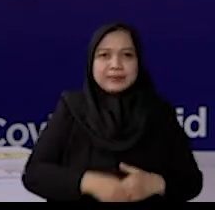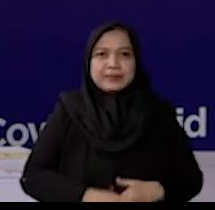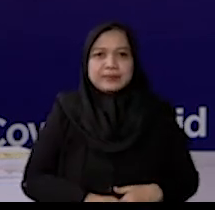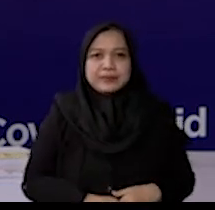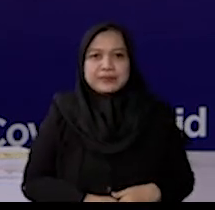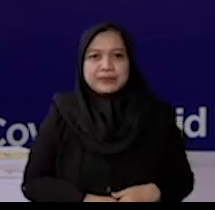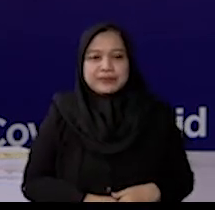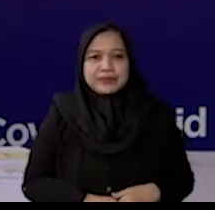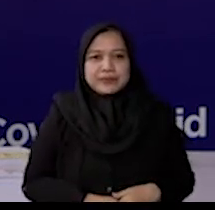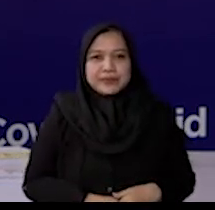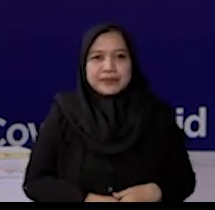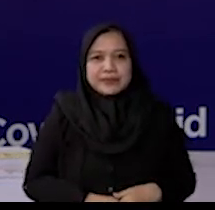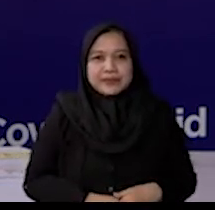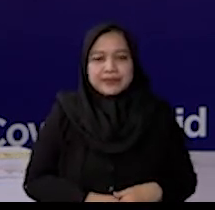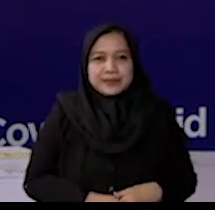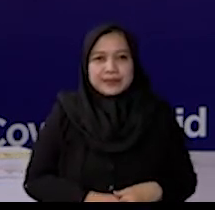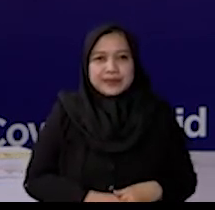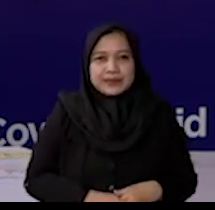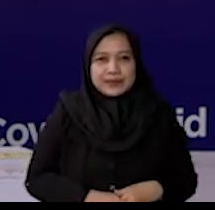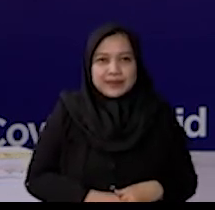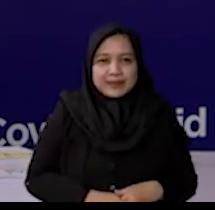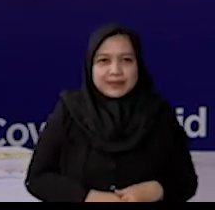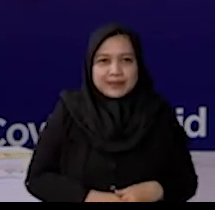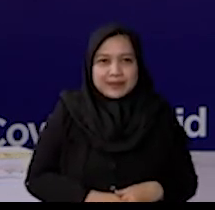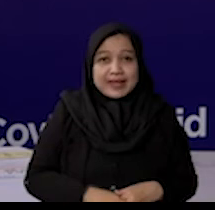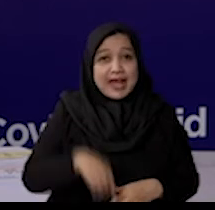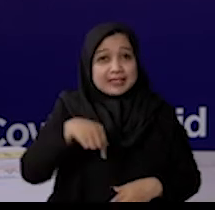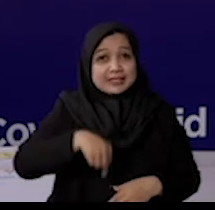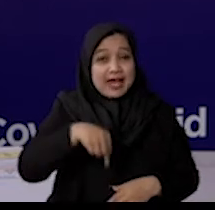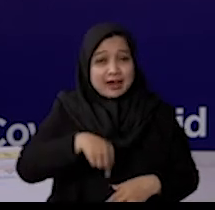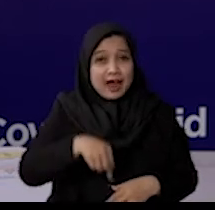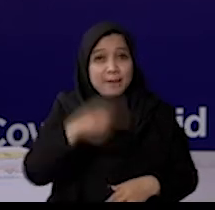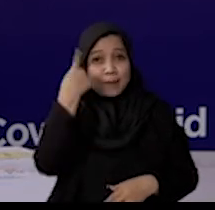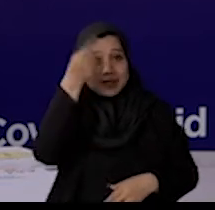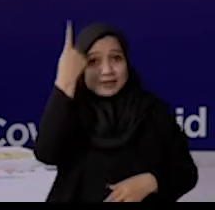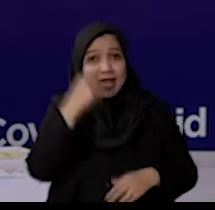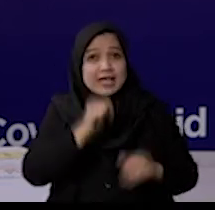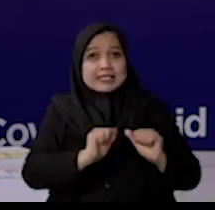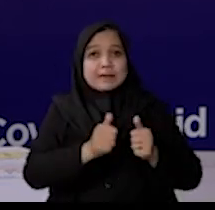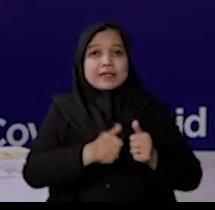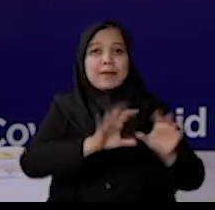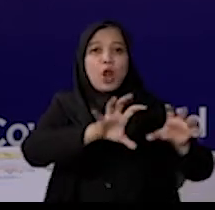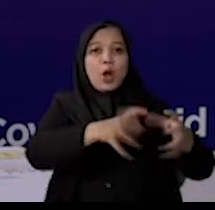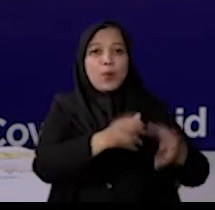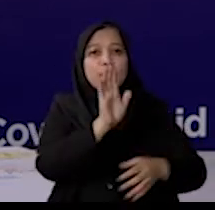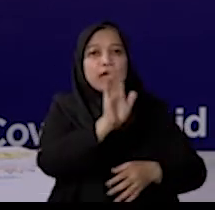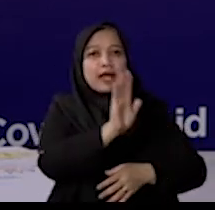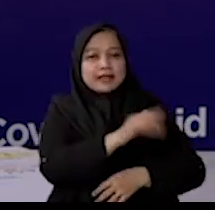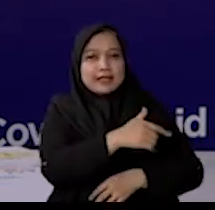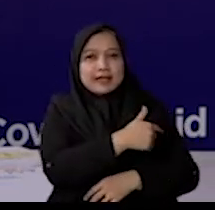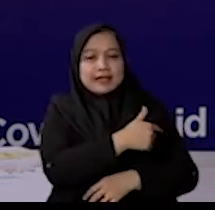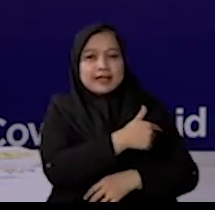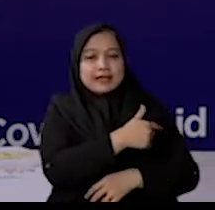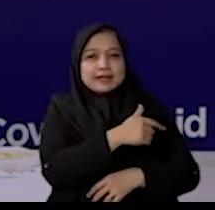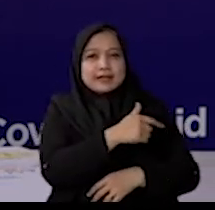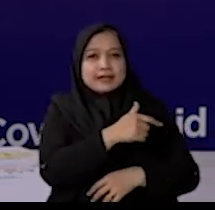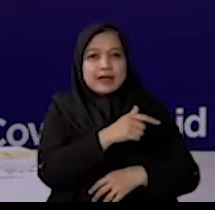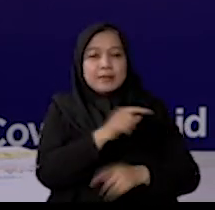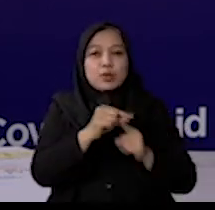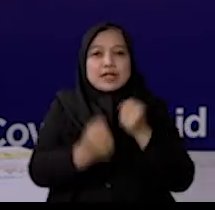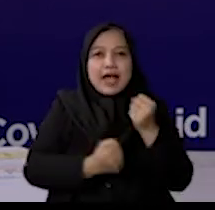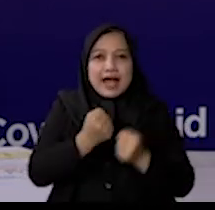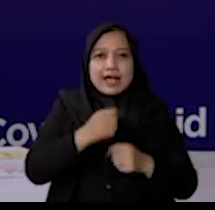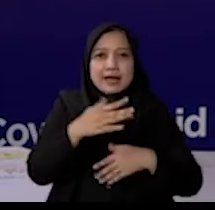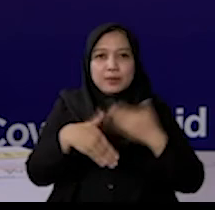Terdapat berbagai kandidat vaksin yang sedang dipersiapkan oleh pemerintah, yaitu Sinovac,